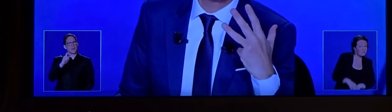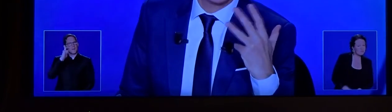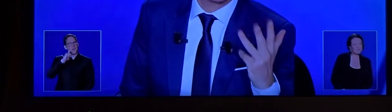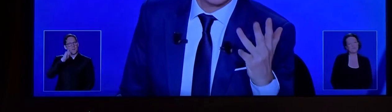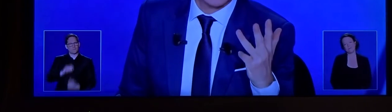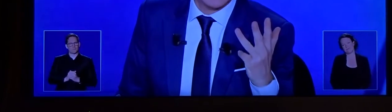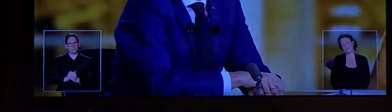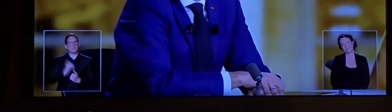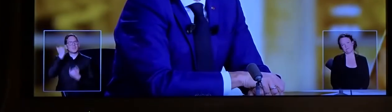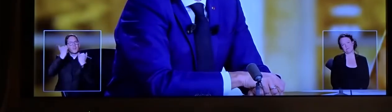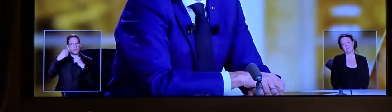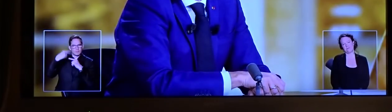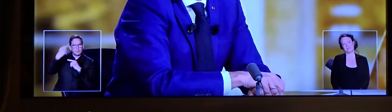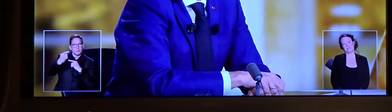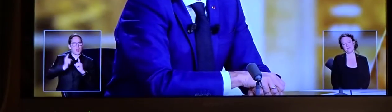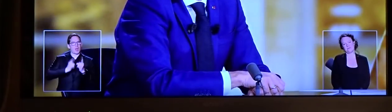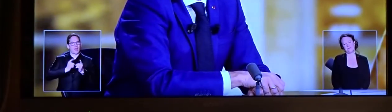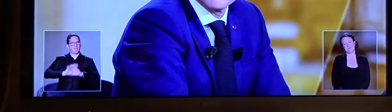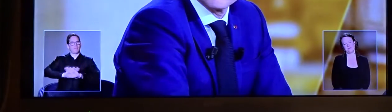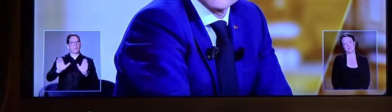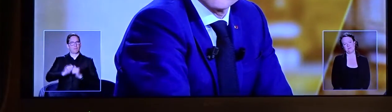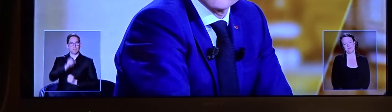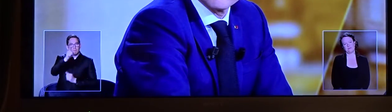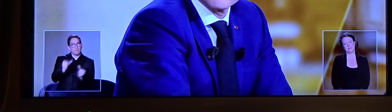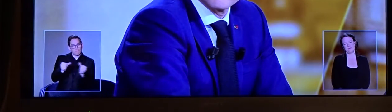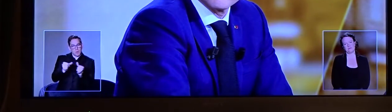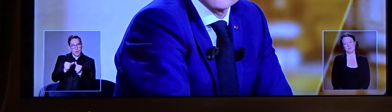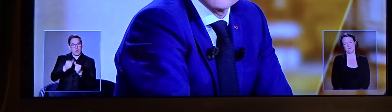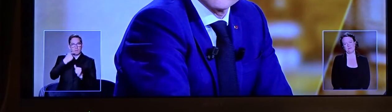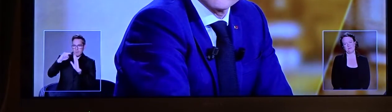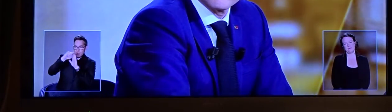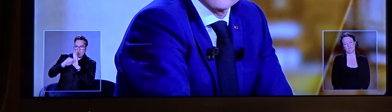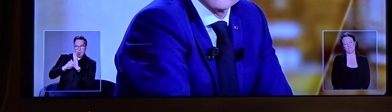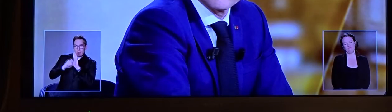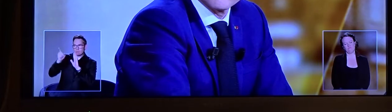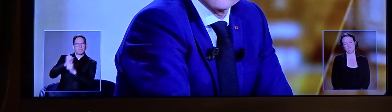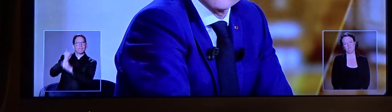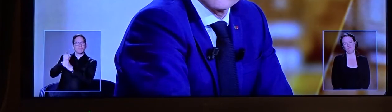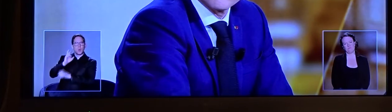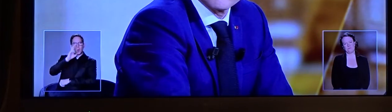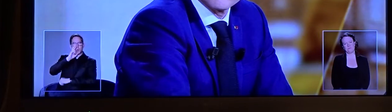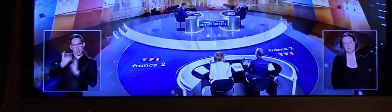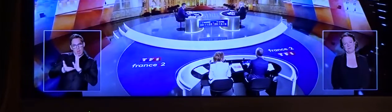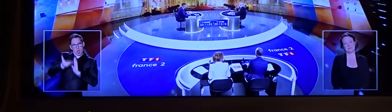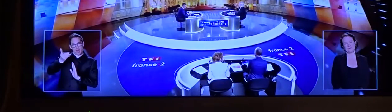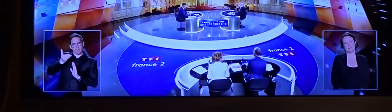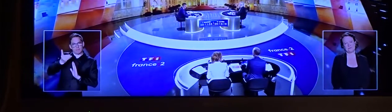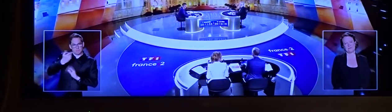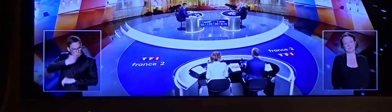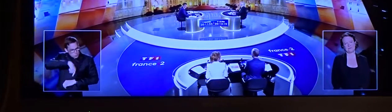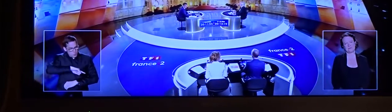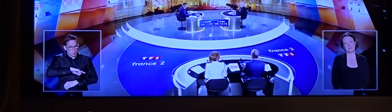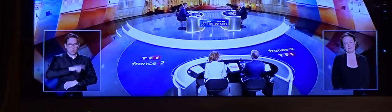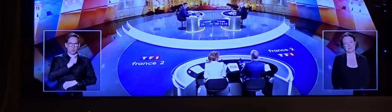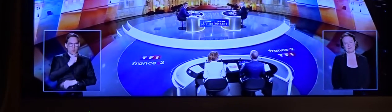jour où cette guerre s'arrêtera, faudra-t-il lever immédiatement les sanctions contre la Russie ? Est-ce que nous pourrons, nous, Français, considérer